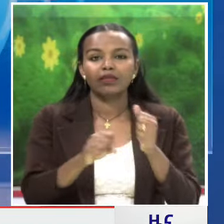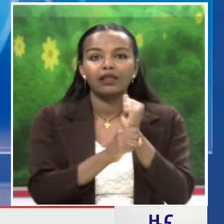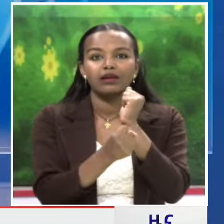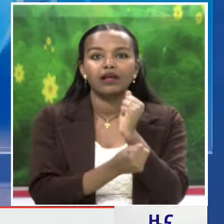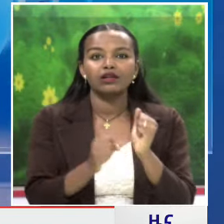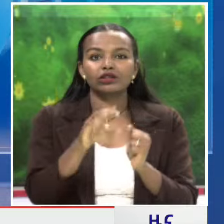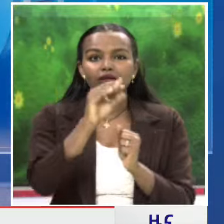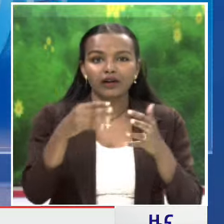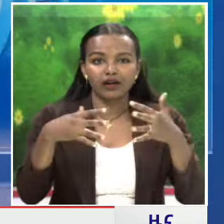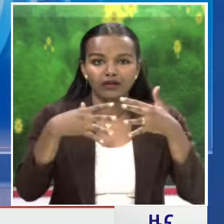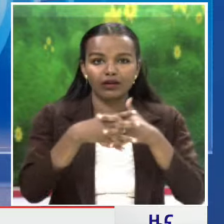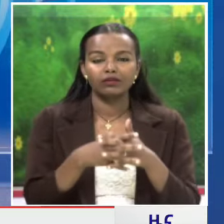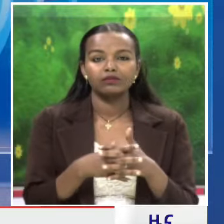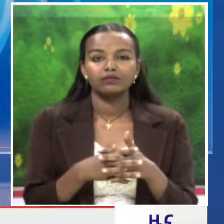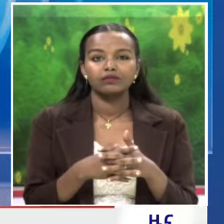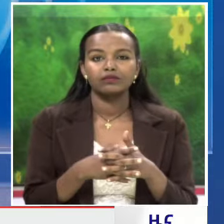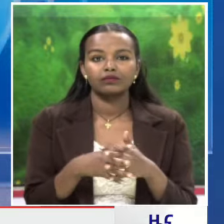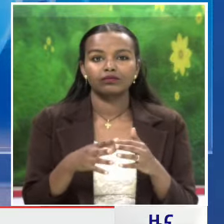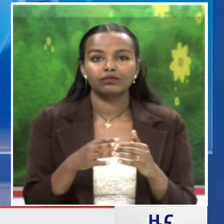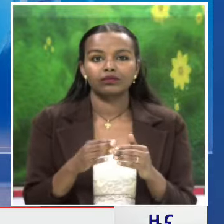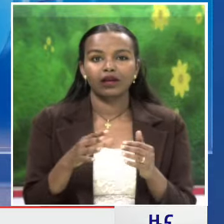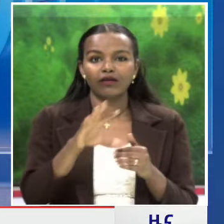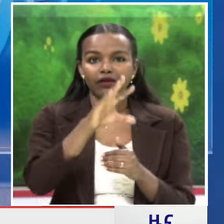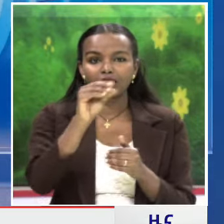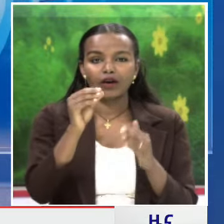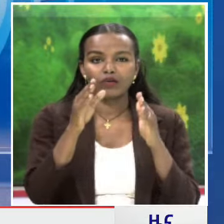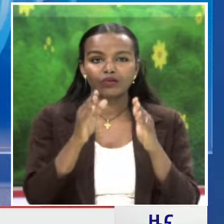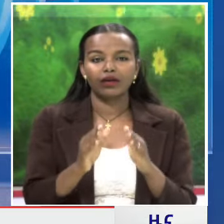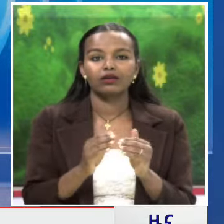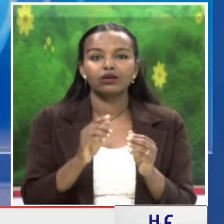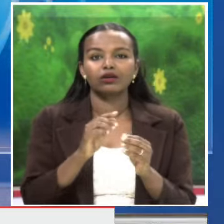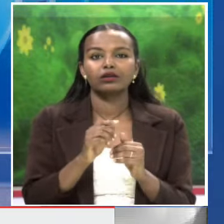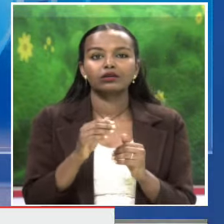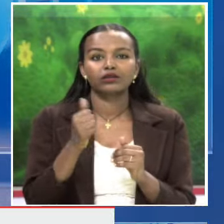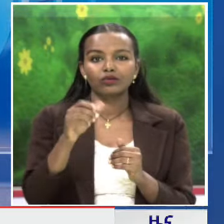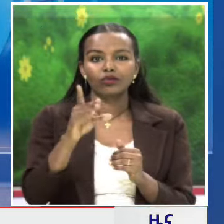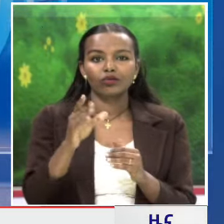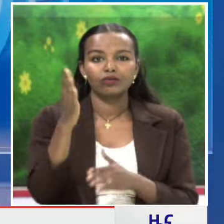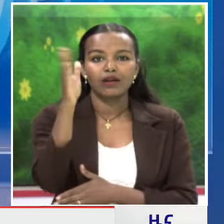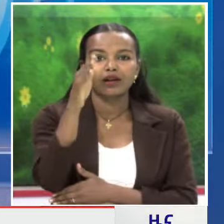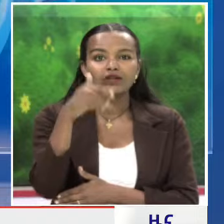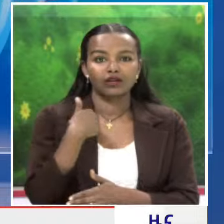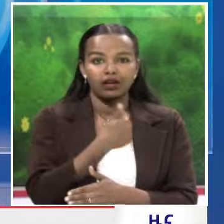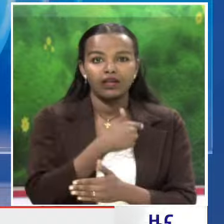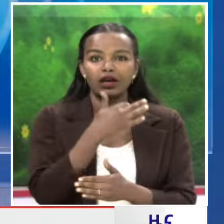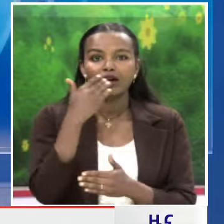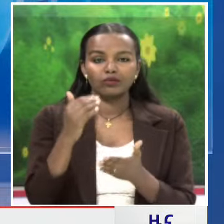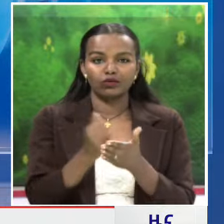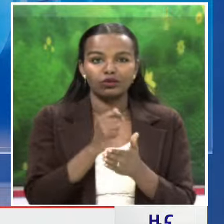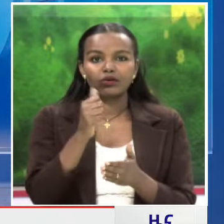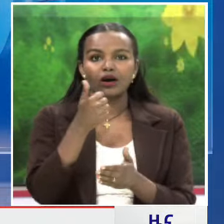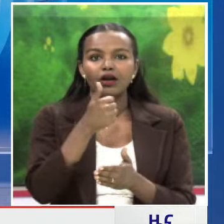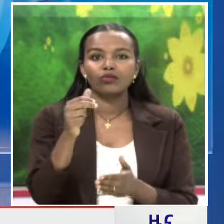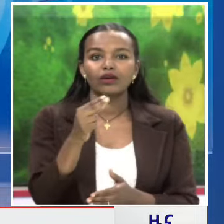የአፍሪካ ህብረትን በሀገሯ ላይ ነው የሚገኘው። አፍሪካውያን ነጻነታቸውን ሲወስዱ እኮ ባንዲራቸውን ከኛ ቀለም ወስደው ነው አረንጓዴ፣ ቢጫ፣